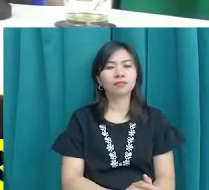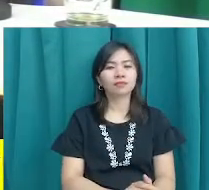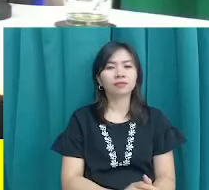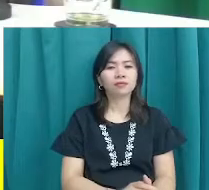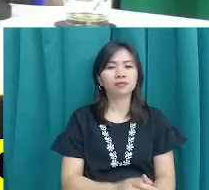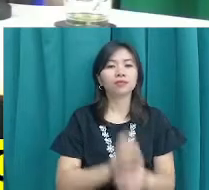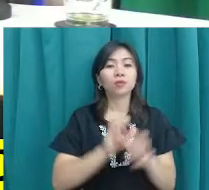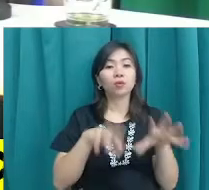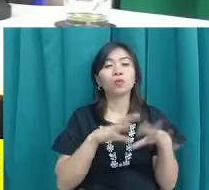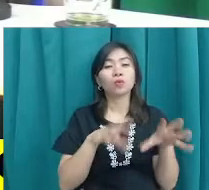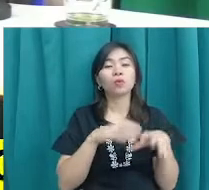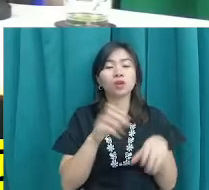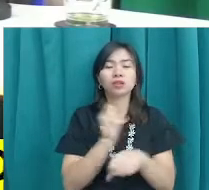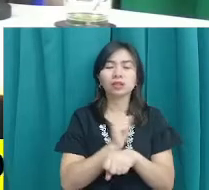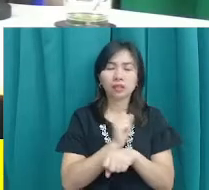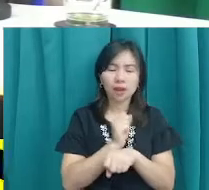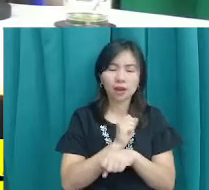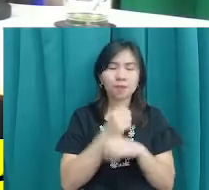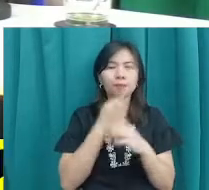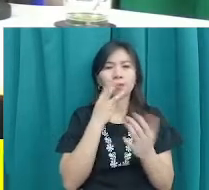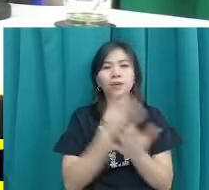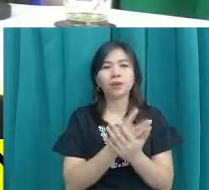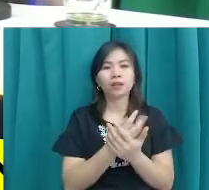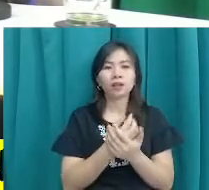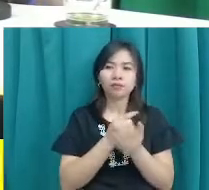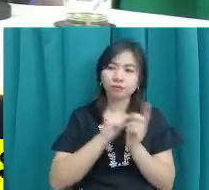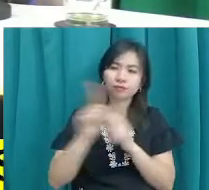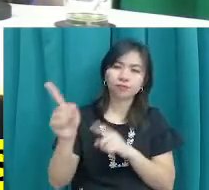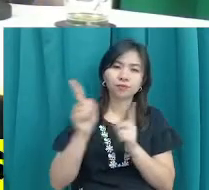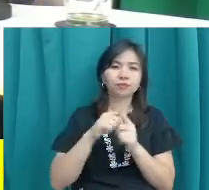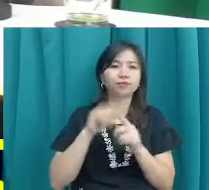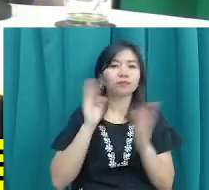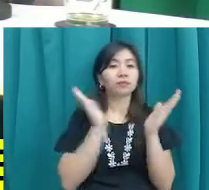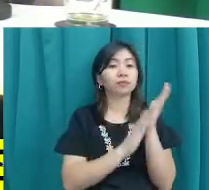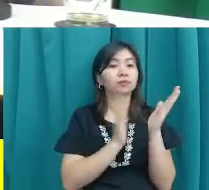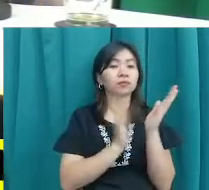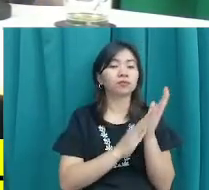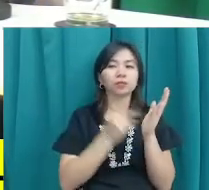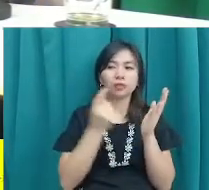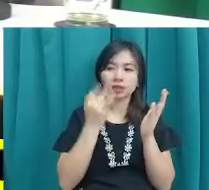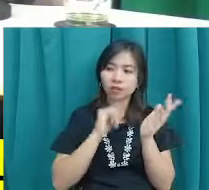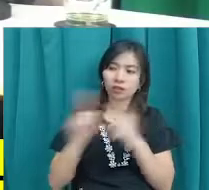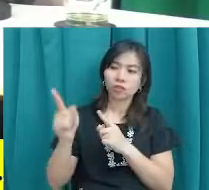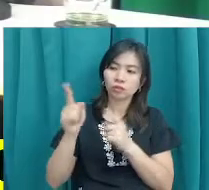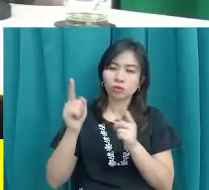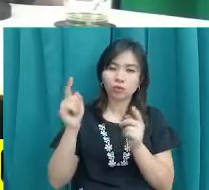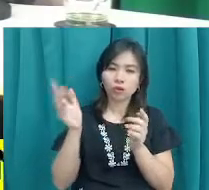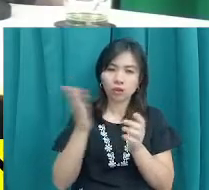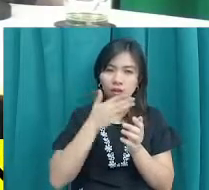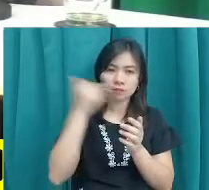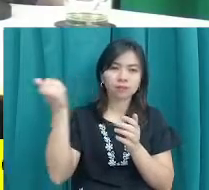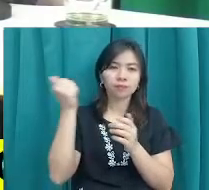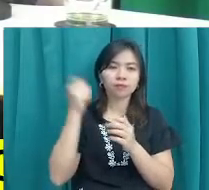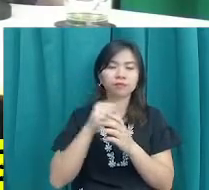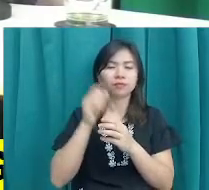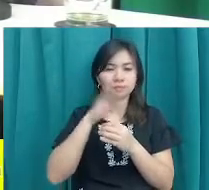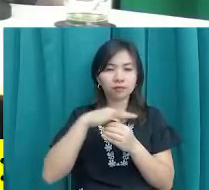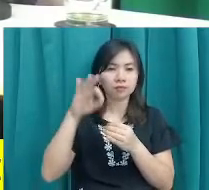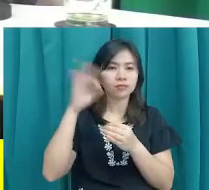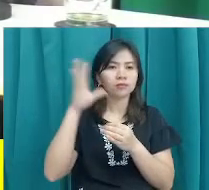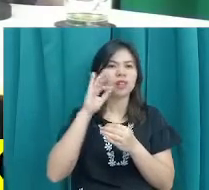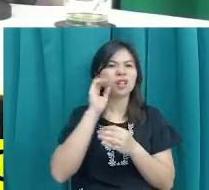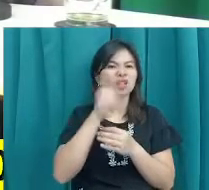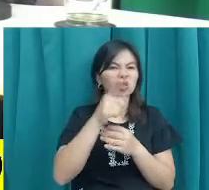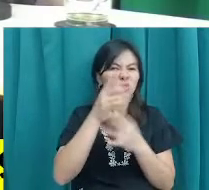Humahataw sa ano? Diba? Humahataw sa eskwelahan. Humahataw ng soul winning. Humahataw ng may invite sa church. Ikaw na matagal